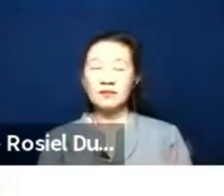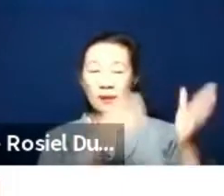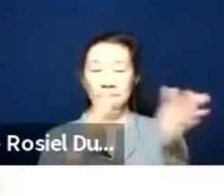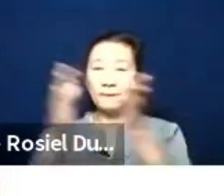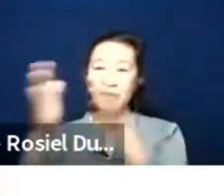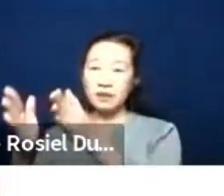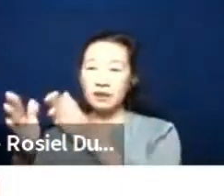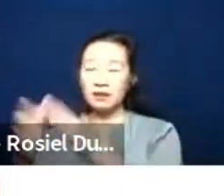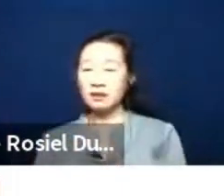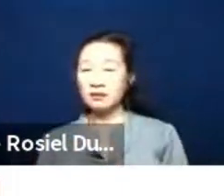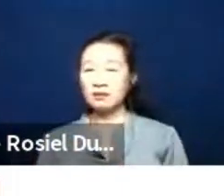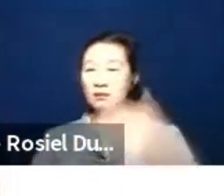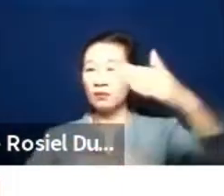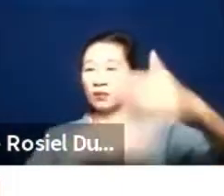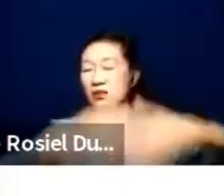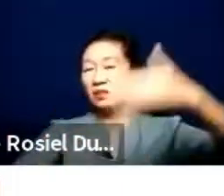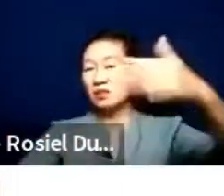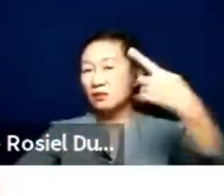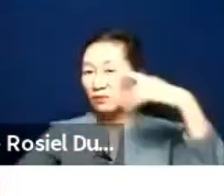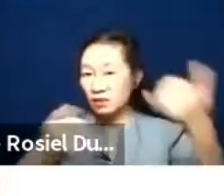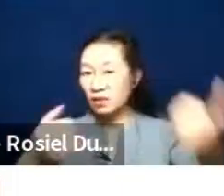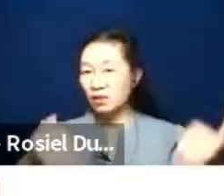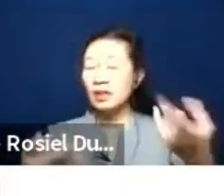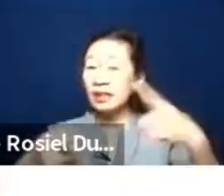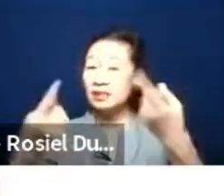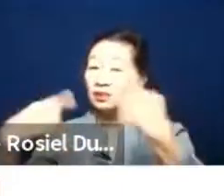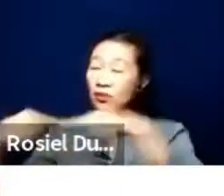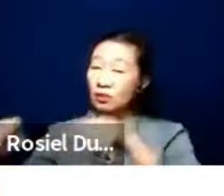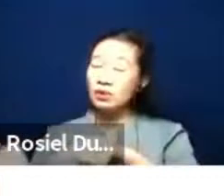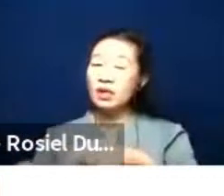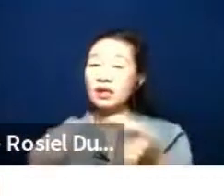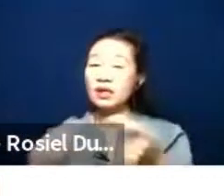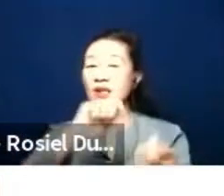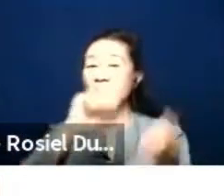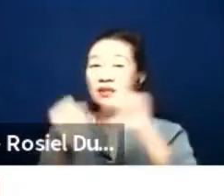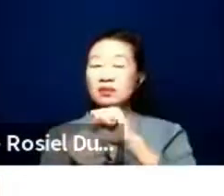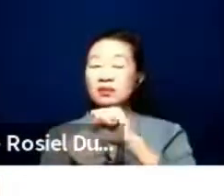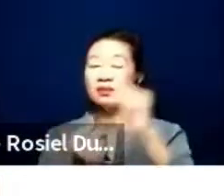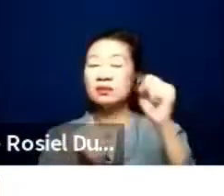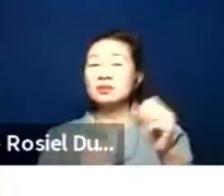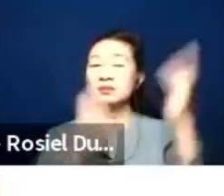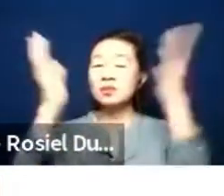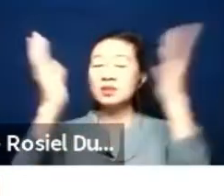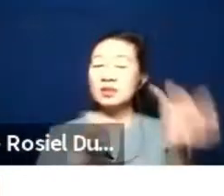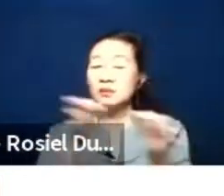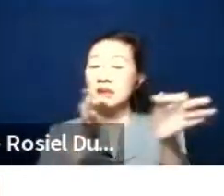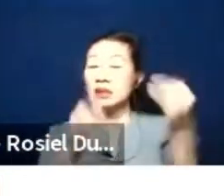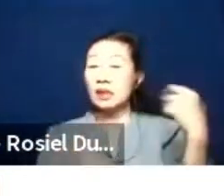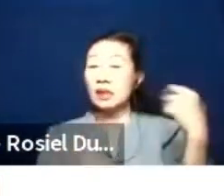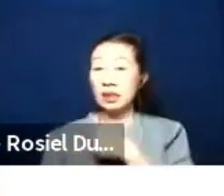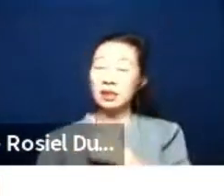planning process. No? So ngayon, pupunta na tayo dun sa transition services explained. No? Explain na